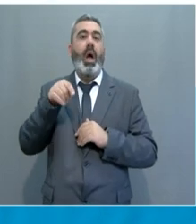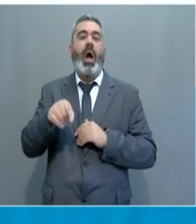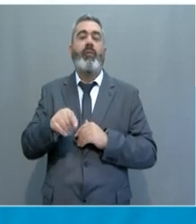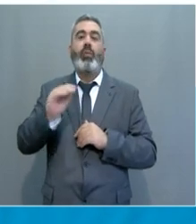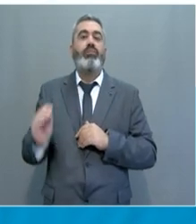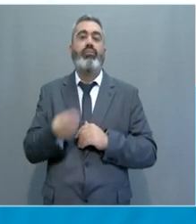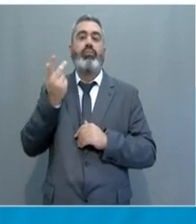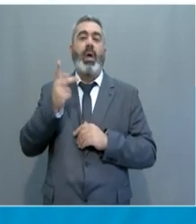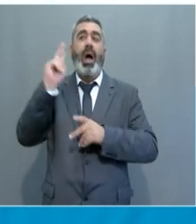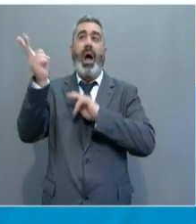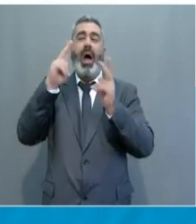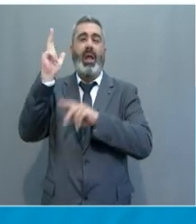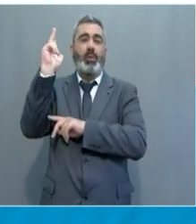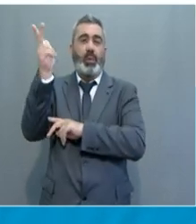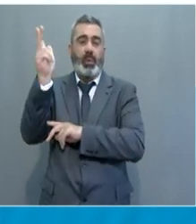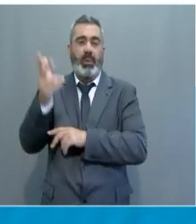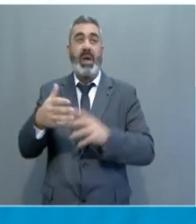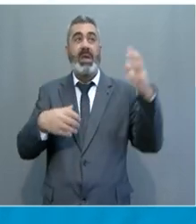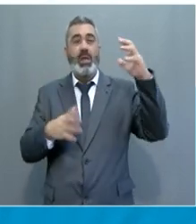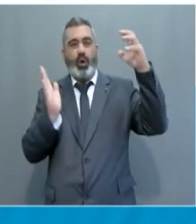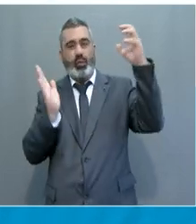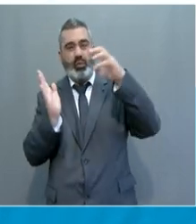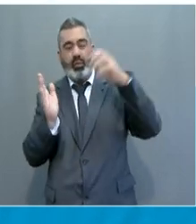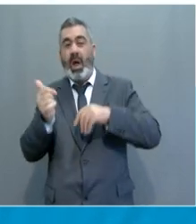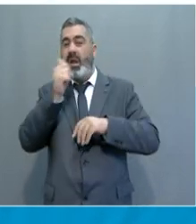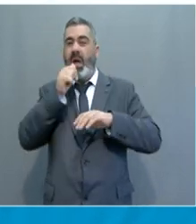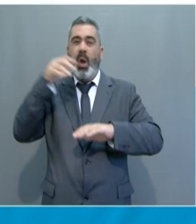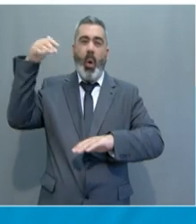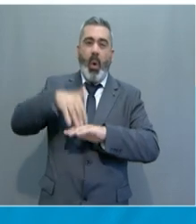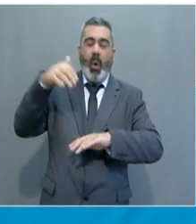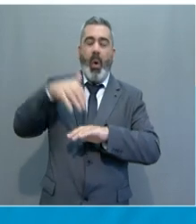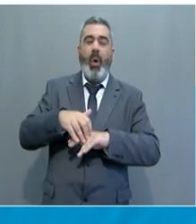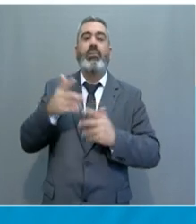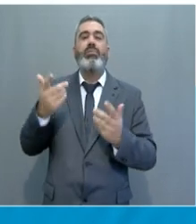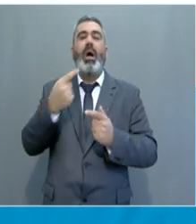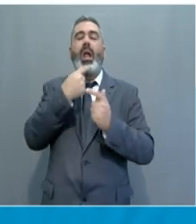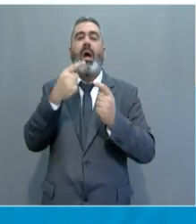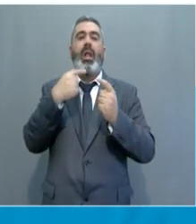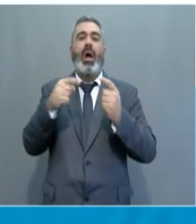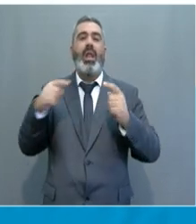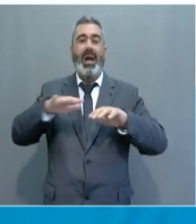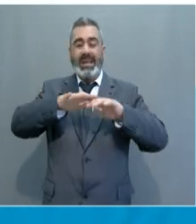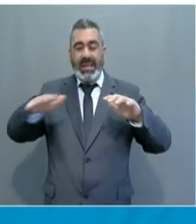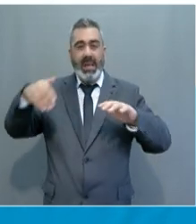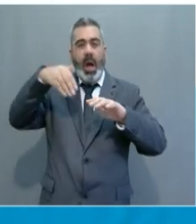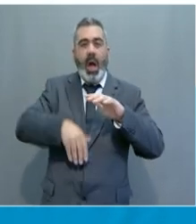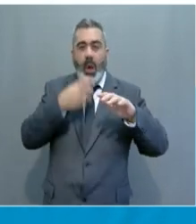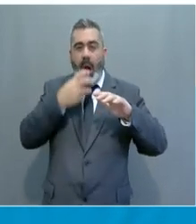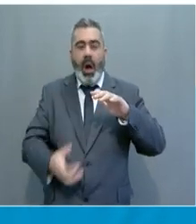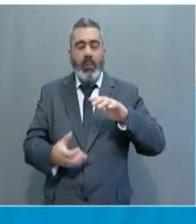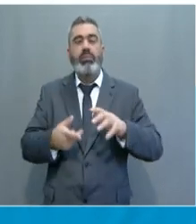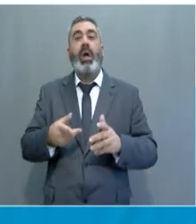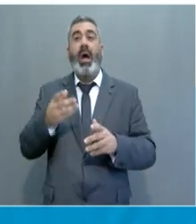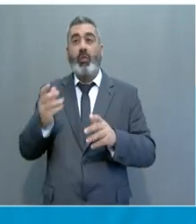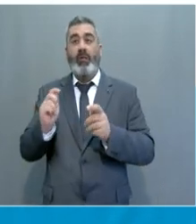ο αέρας, ο ήλιος, τα νερά μας, η γεωθερμία μας, σε συνδυασμό με νέα έξυπνα συστήματα